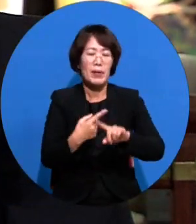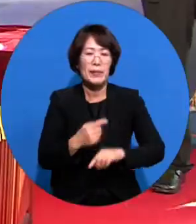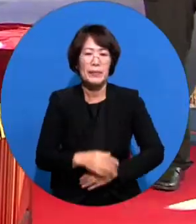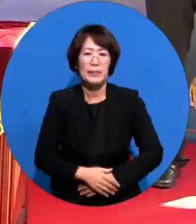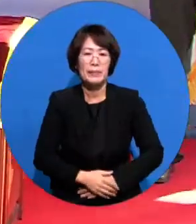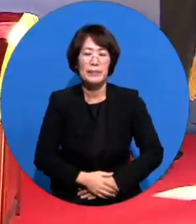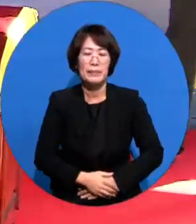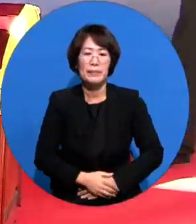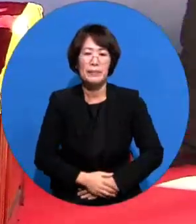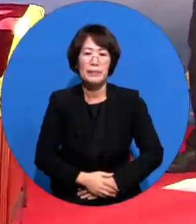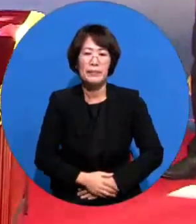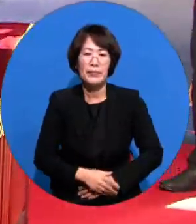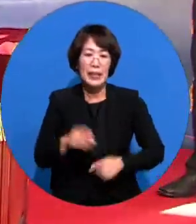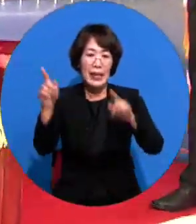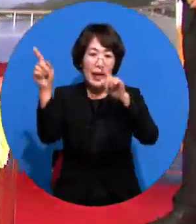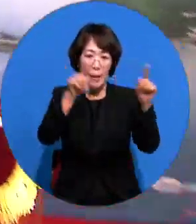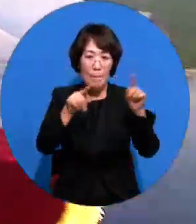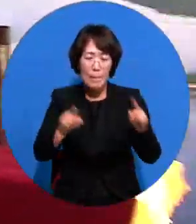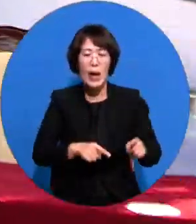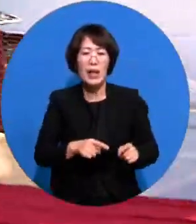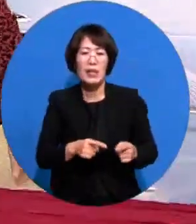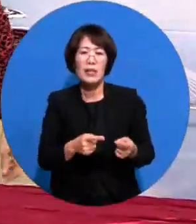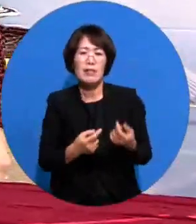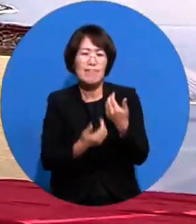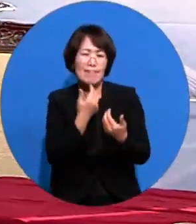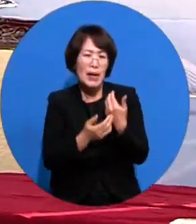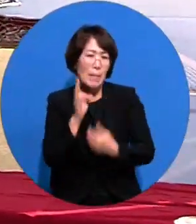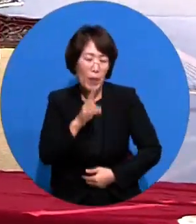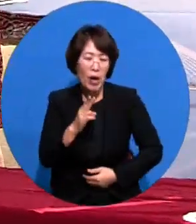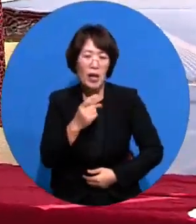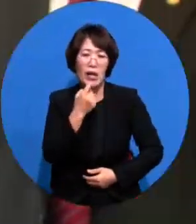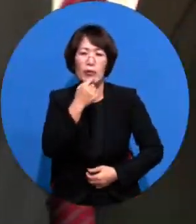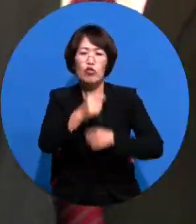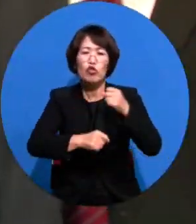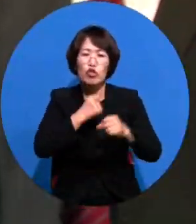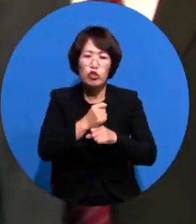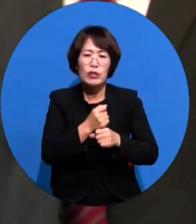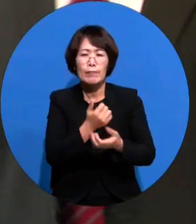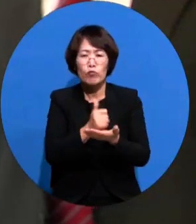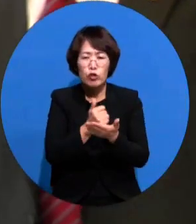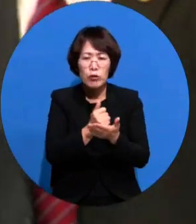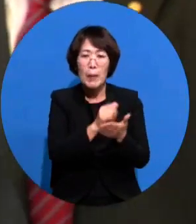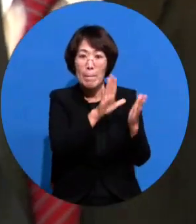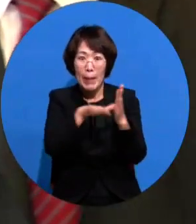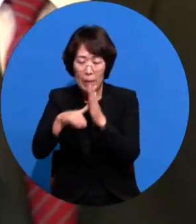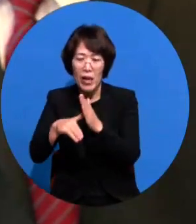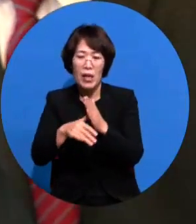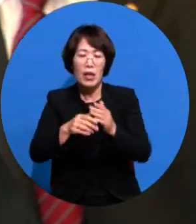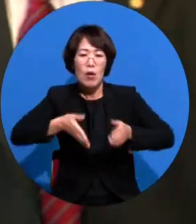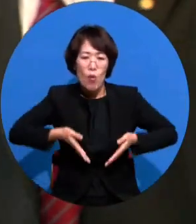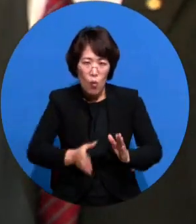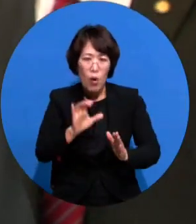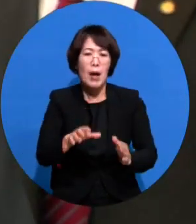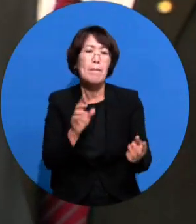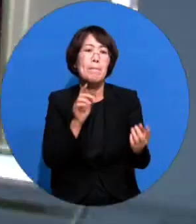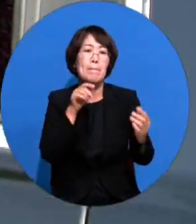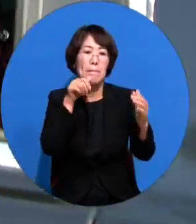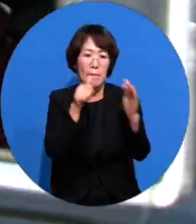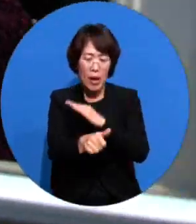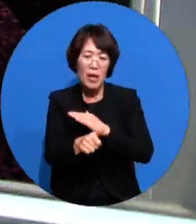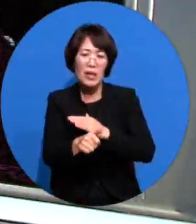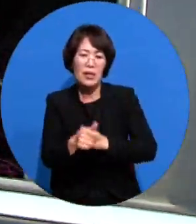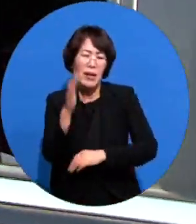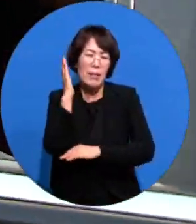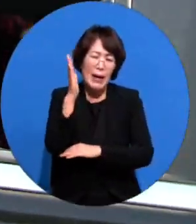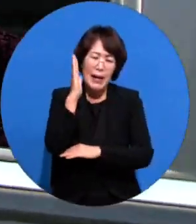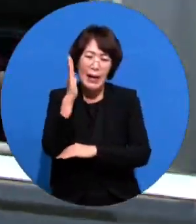신체가. 한반도 긴장이 고조되고 민주주의가 위기에 처한 시대마다 고향을 찾아 사자호 같은